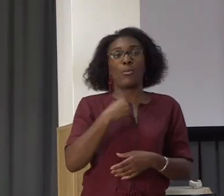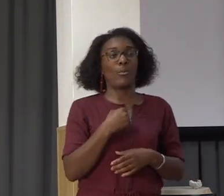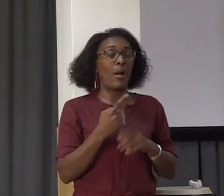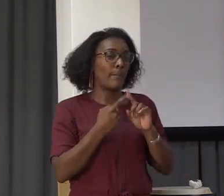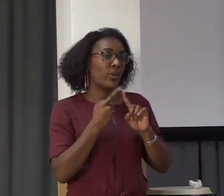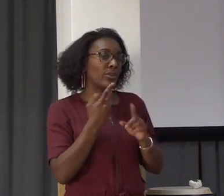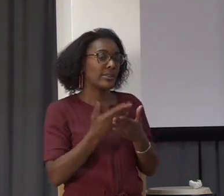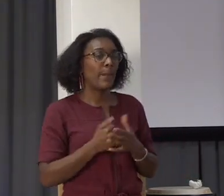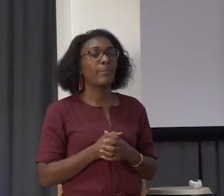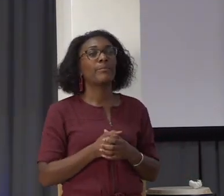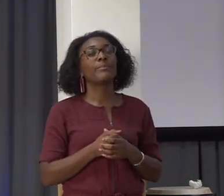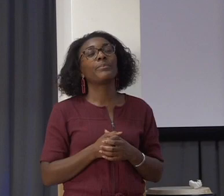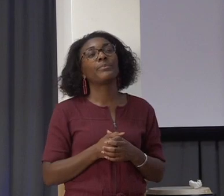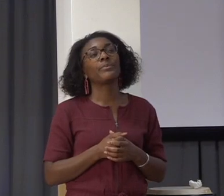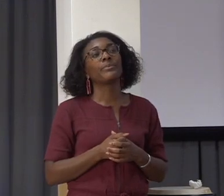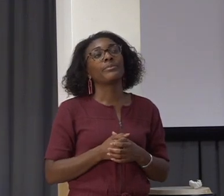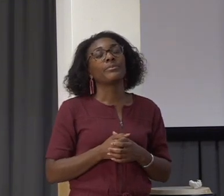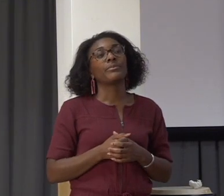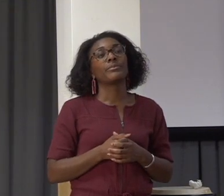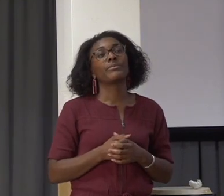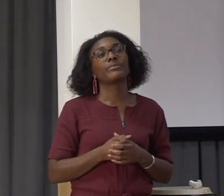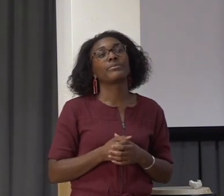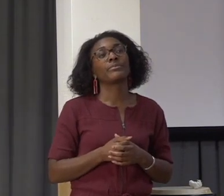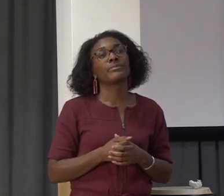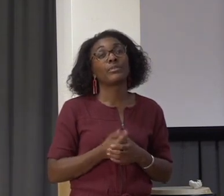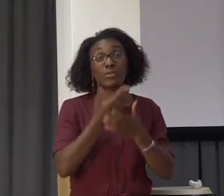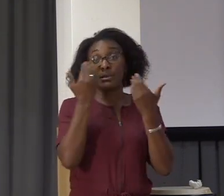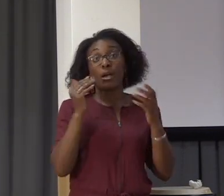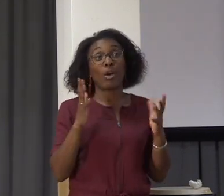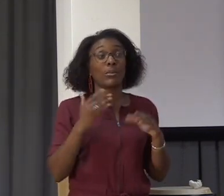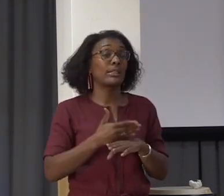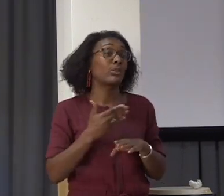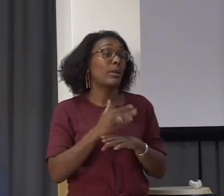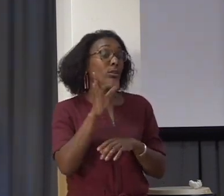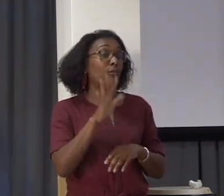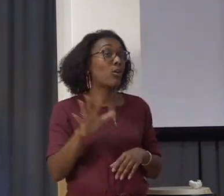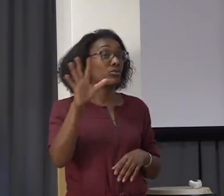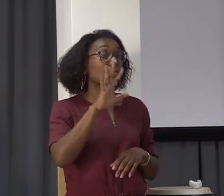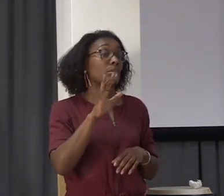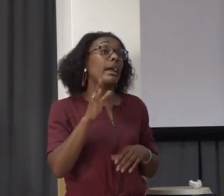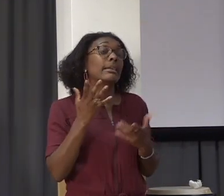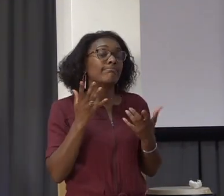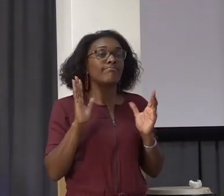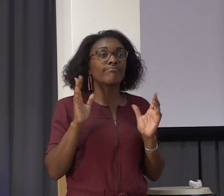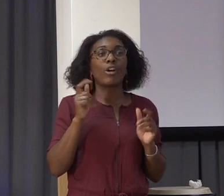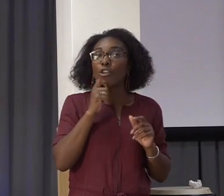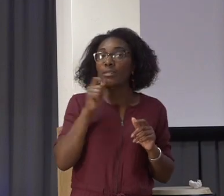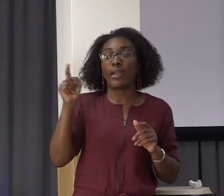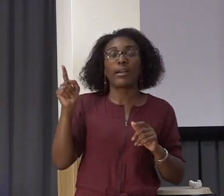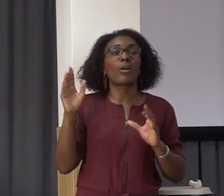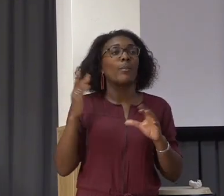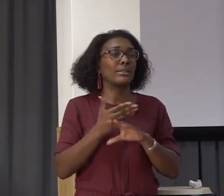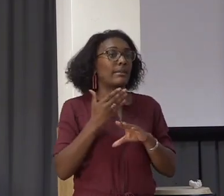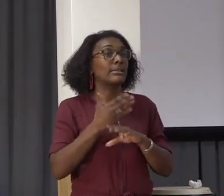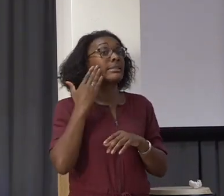En Angleterre, enfin, je ne sais pas comment c'est en France, mais quelquefois, dans l'Église, quand il y a des problèmes, ce que les gens